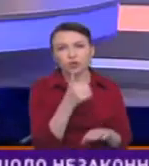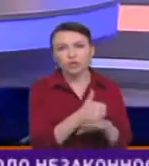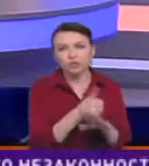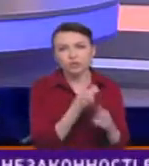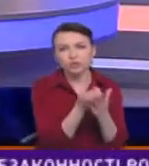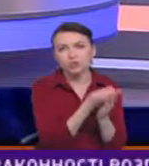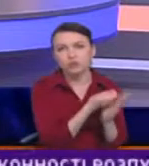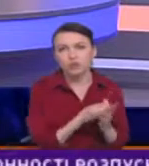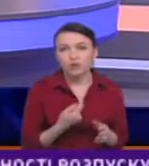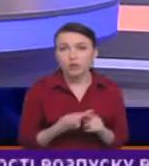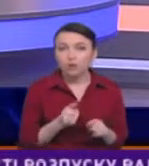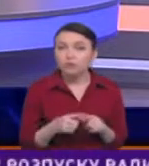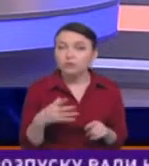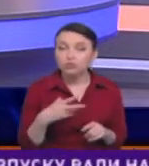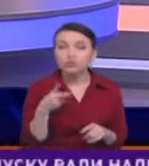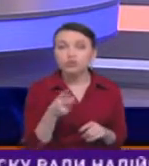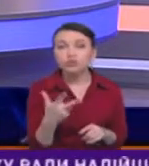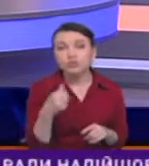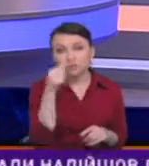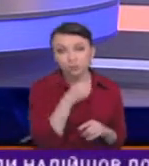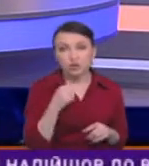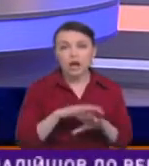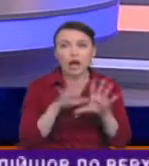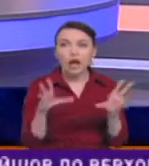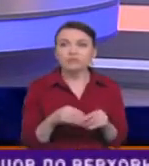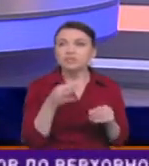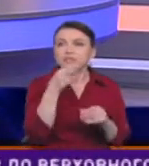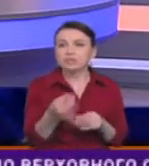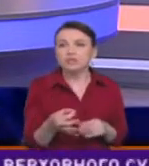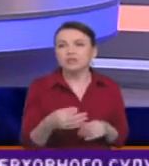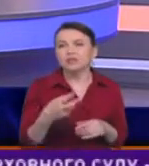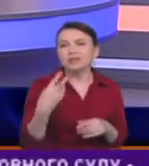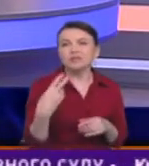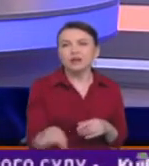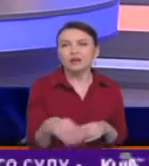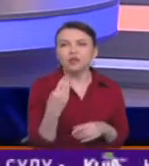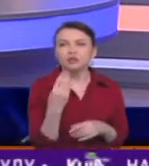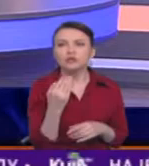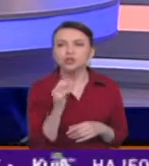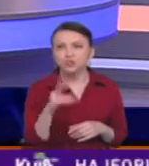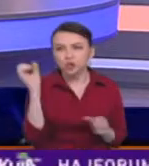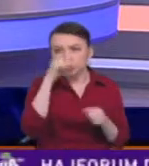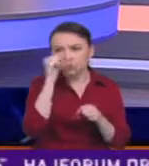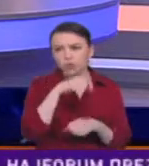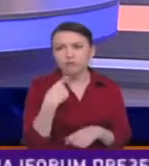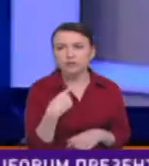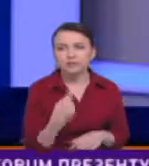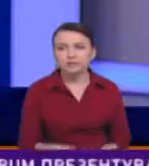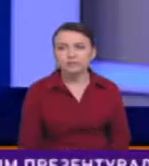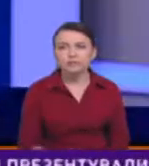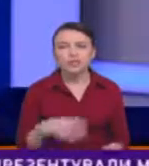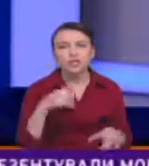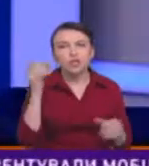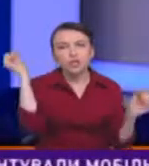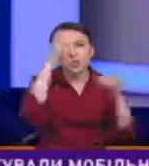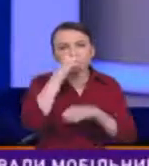Тому вот это все еще было 2003 року. Ну, все тогда сказали, так, тут Шишкин ерунду, вот как вот це вот говорит, так, Шишкин ерунду тут написал.